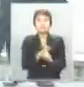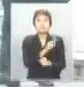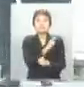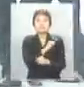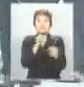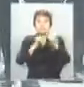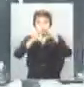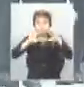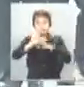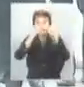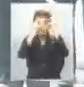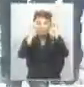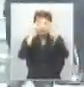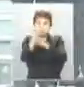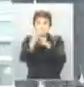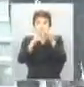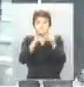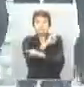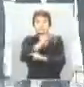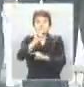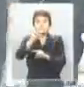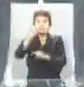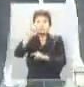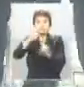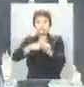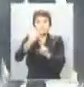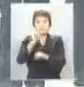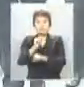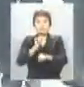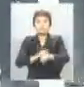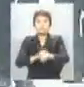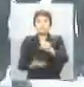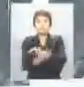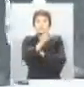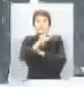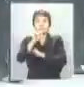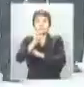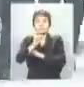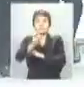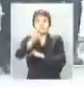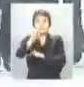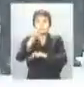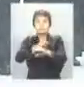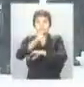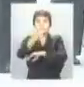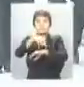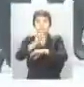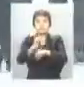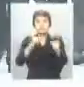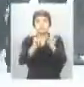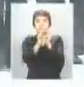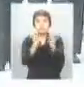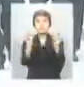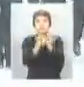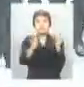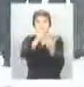การของนายกรัฐมนตรีในวันที่6พฤษภาคมนั้นเวลา 9:30 นจะเป็นประธานการประชุมคณะกรรมการยุทธ